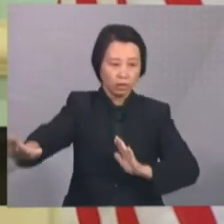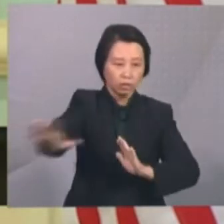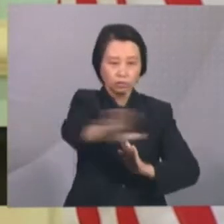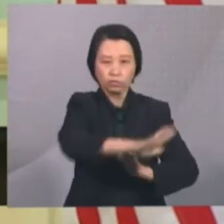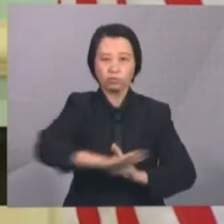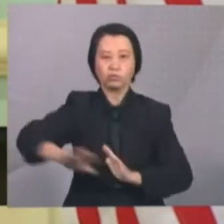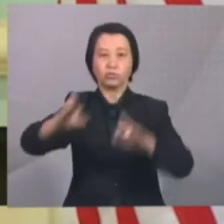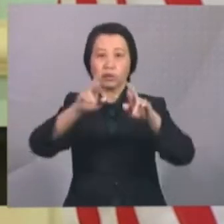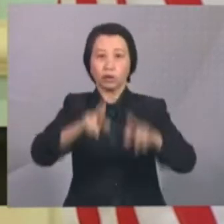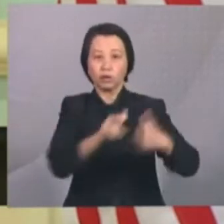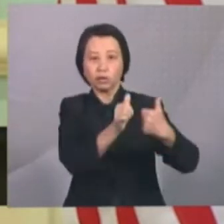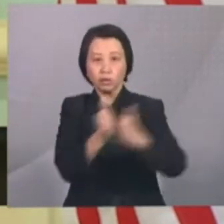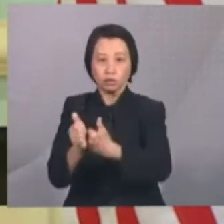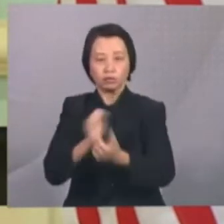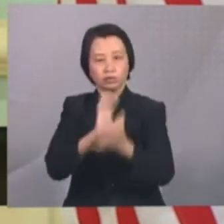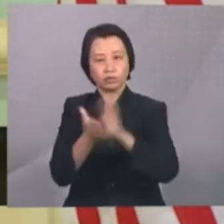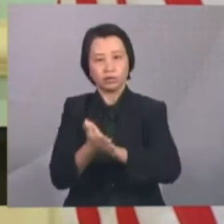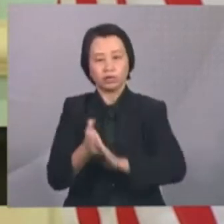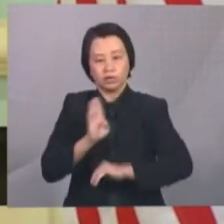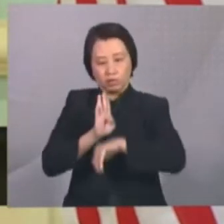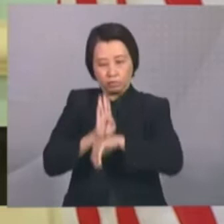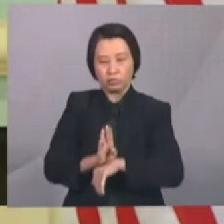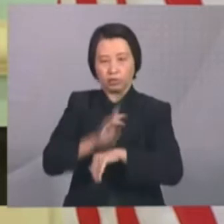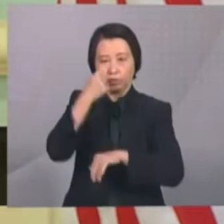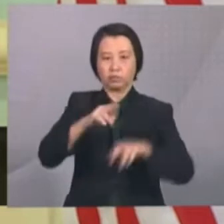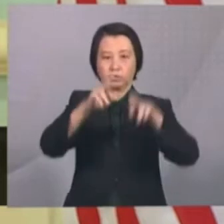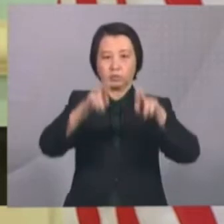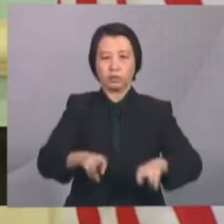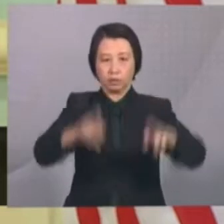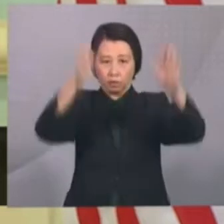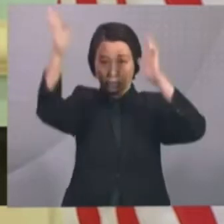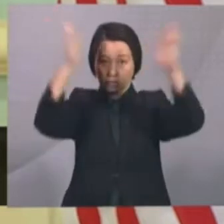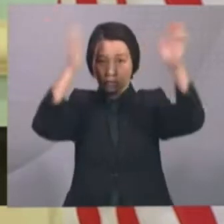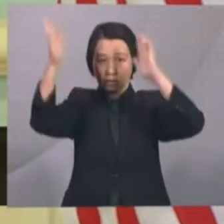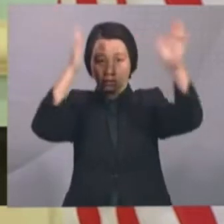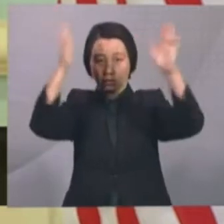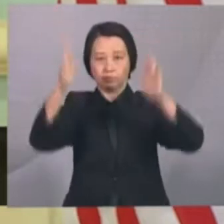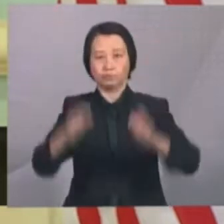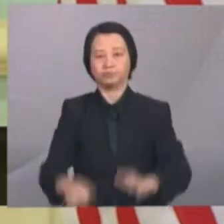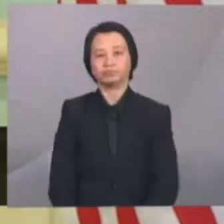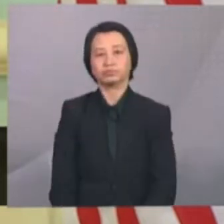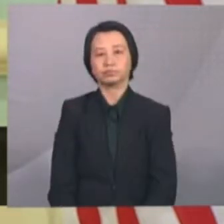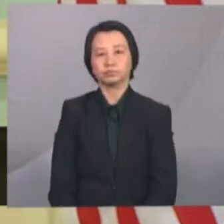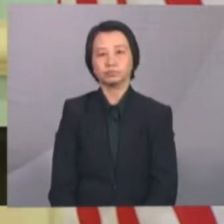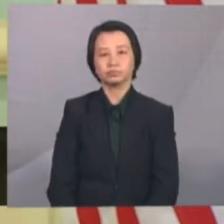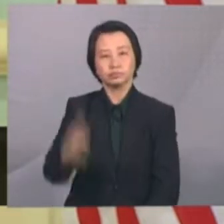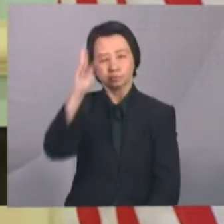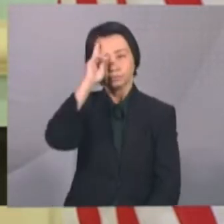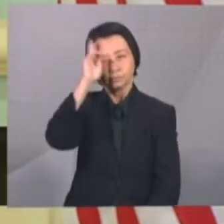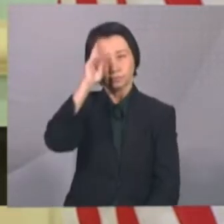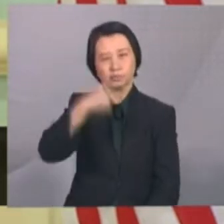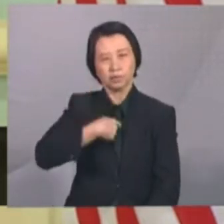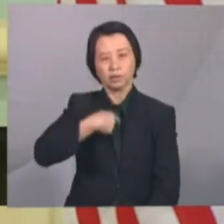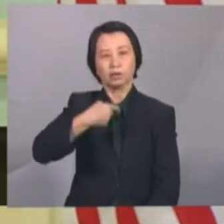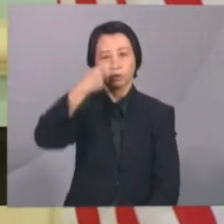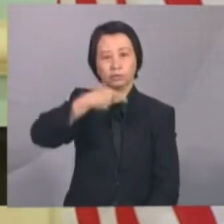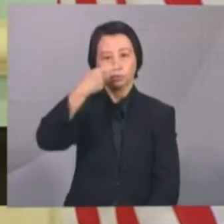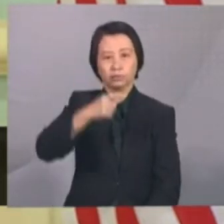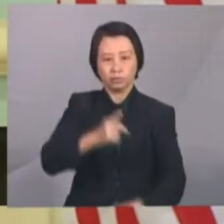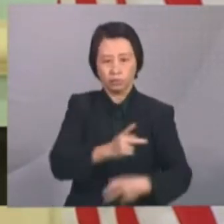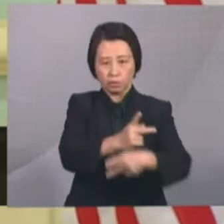oleh dan menjadi budaya kepada rakyat kita seperti yang saya sebutkan bahwa Hai